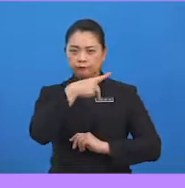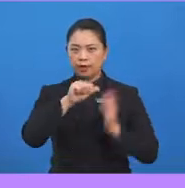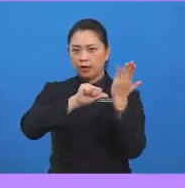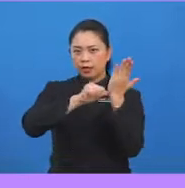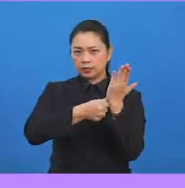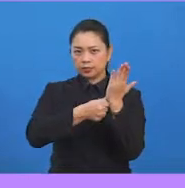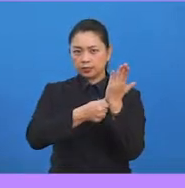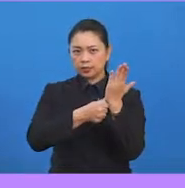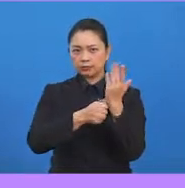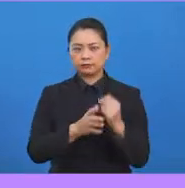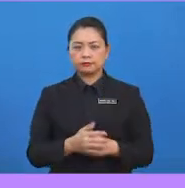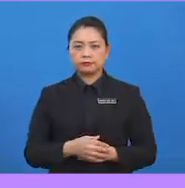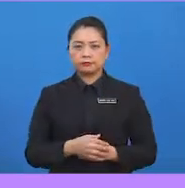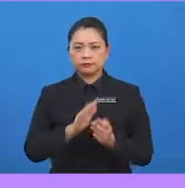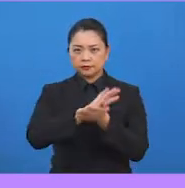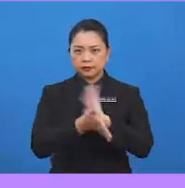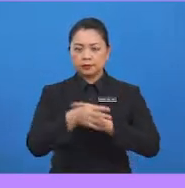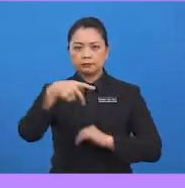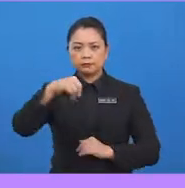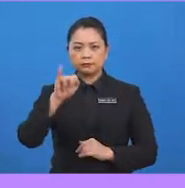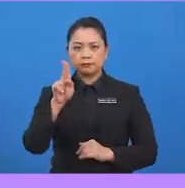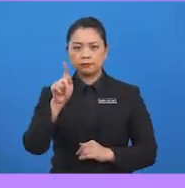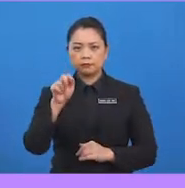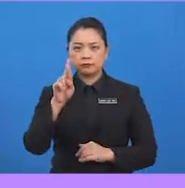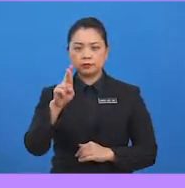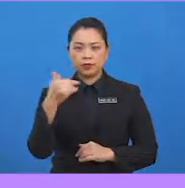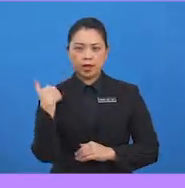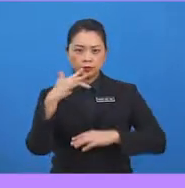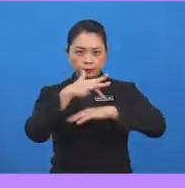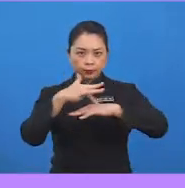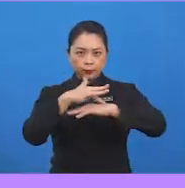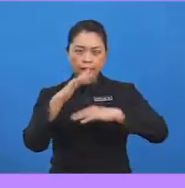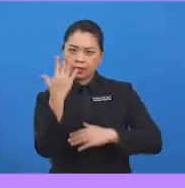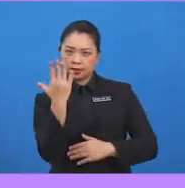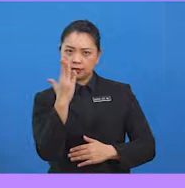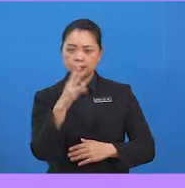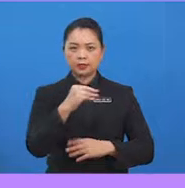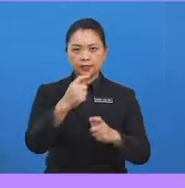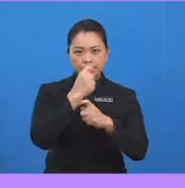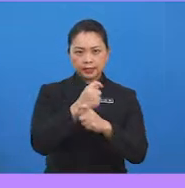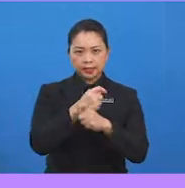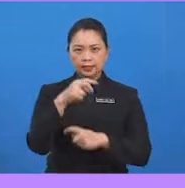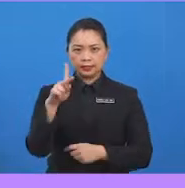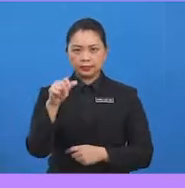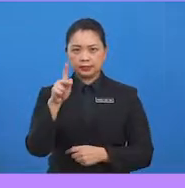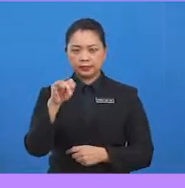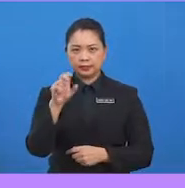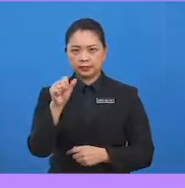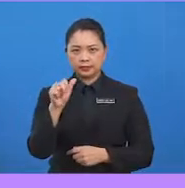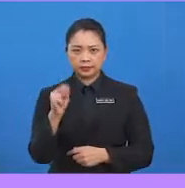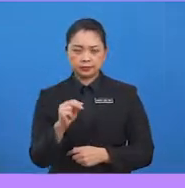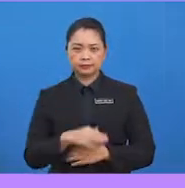kuprum, menjadikan pewter mempunyai permukaan berkilau dan tahan kakisan.